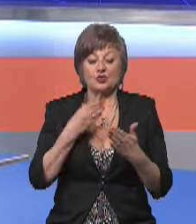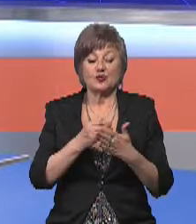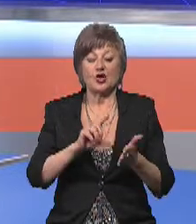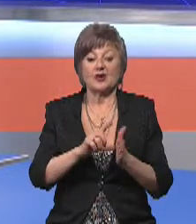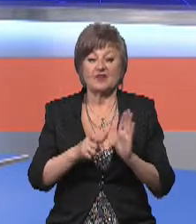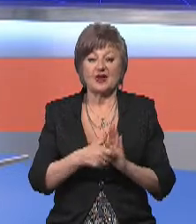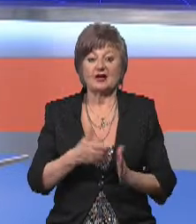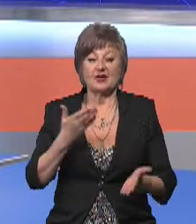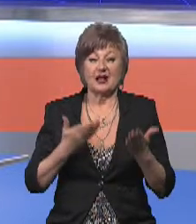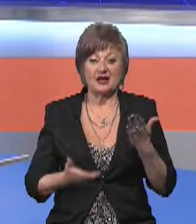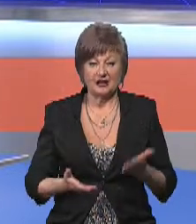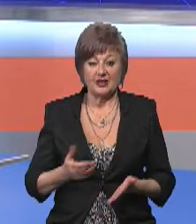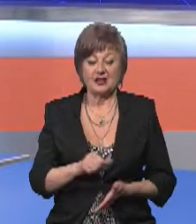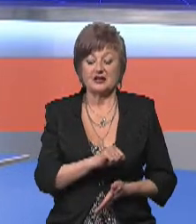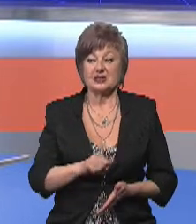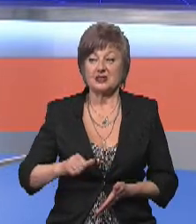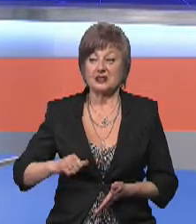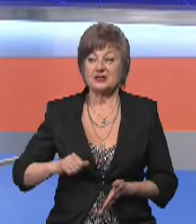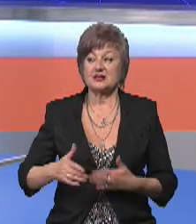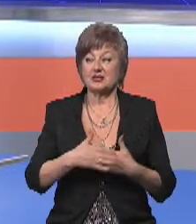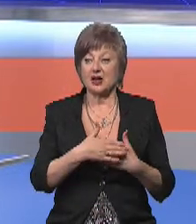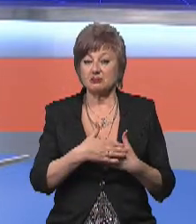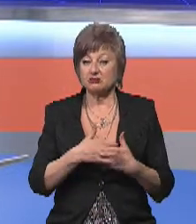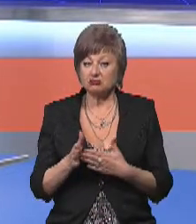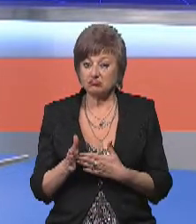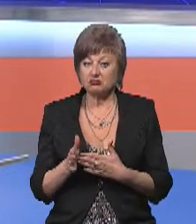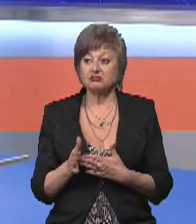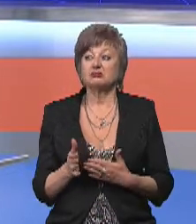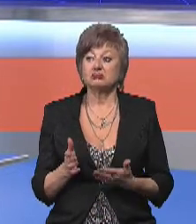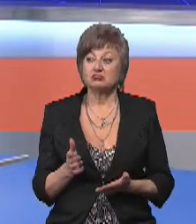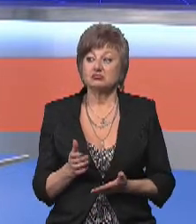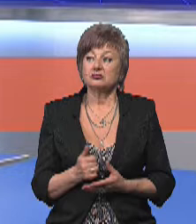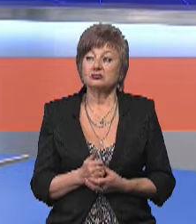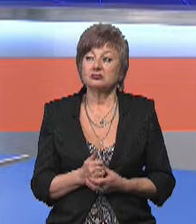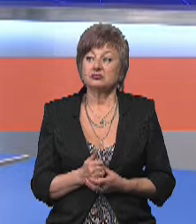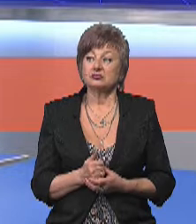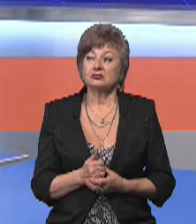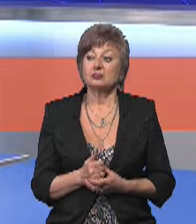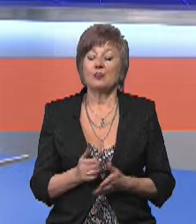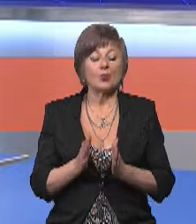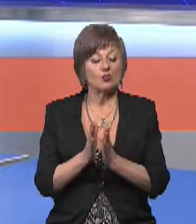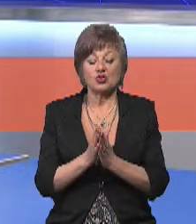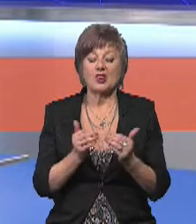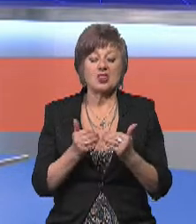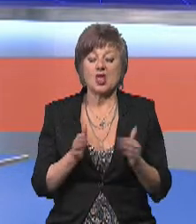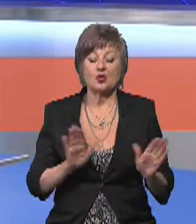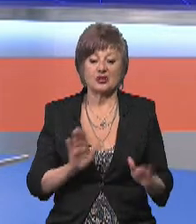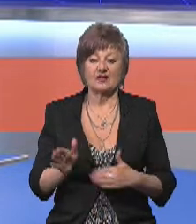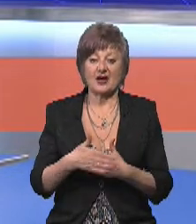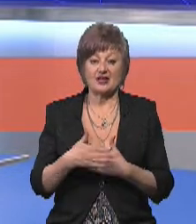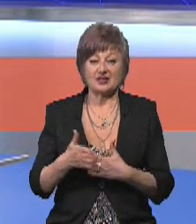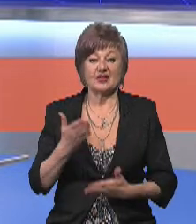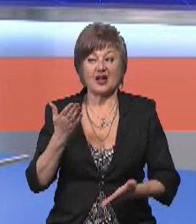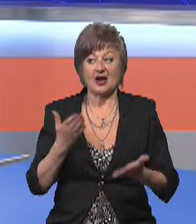сам, частіше так і є, людина вже, якщо пенсійного віку, не відчиняйте двері. Якщо вже